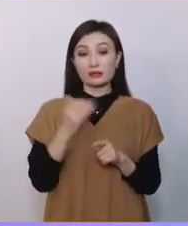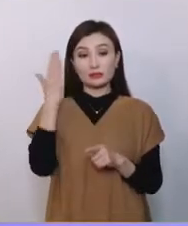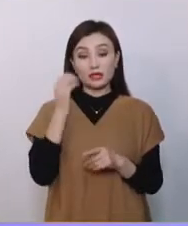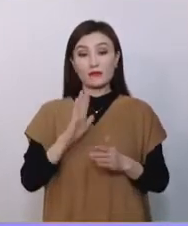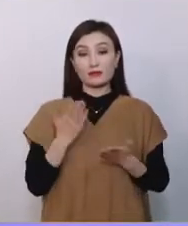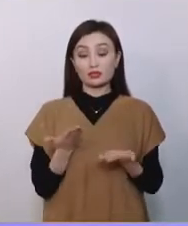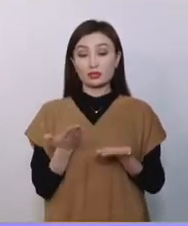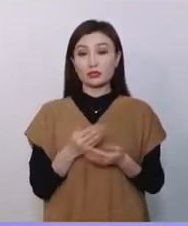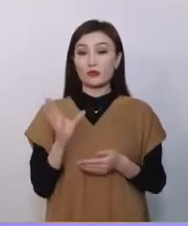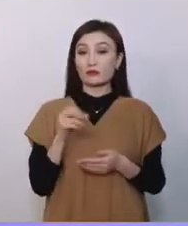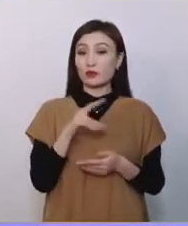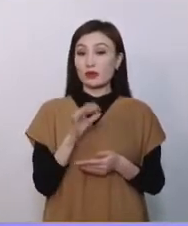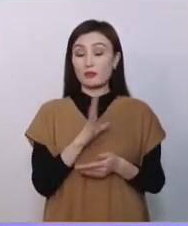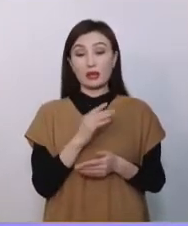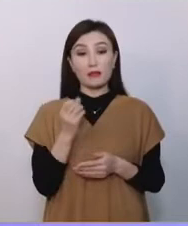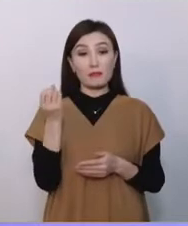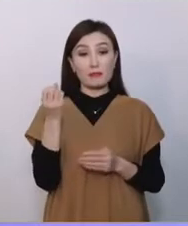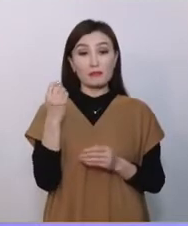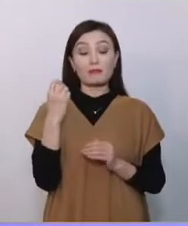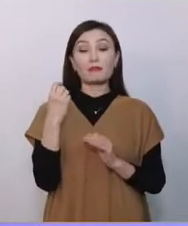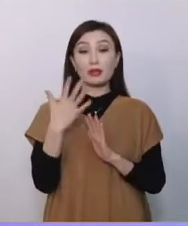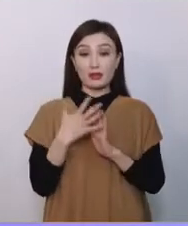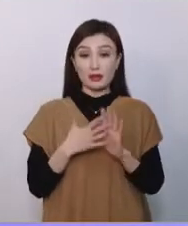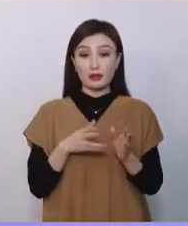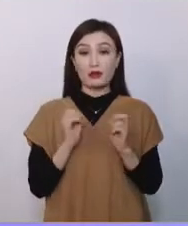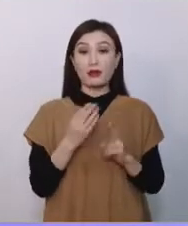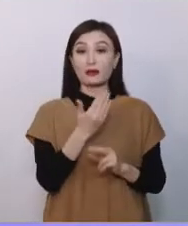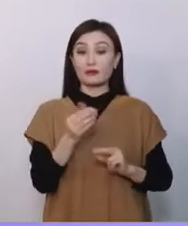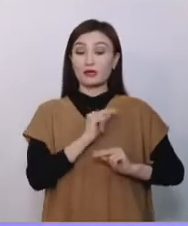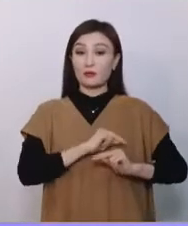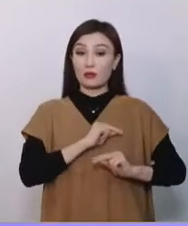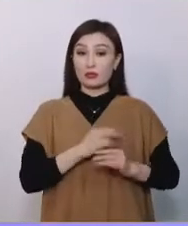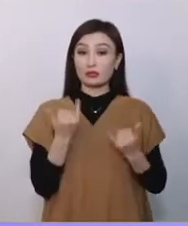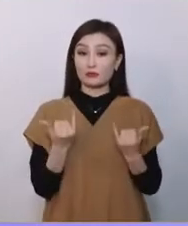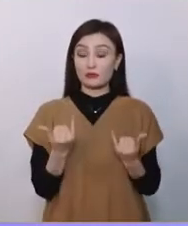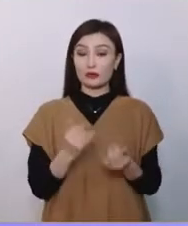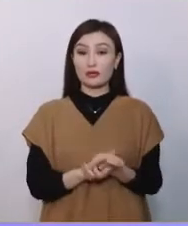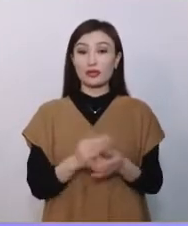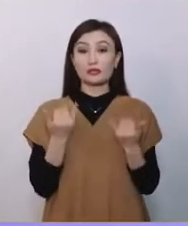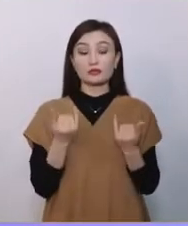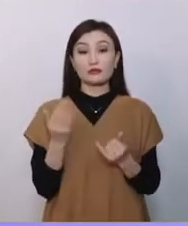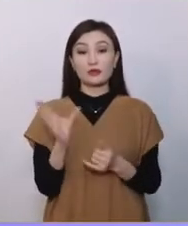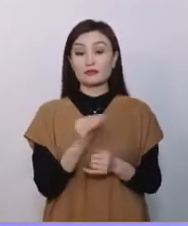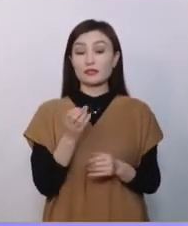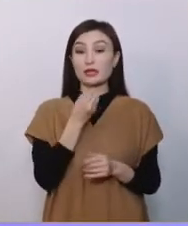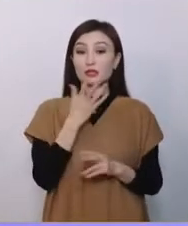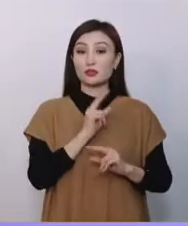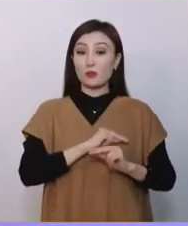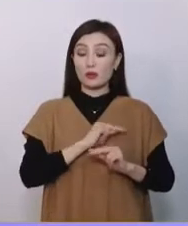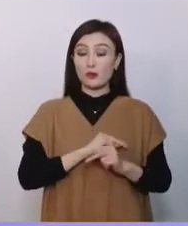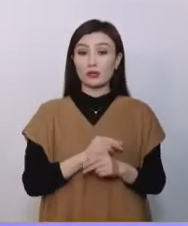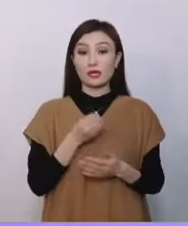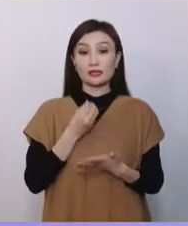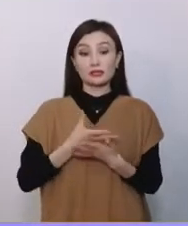все ли было вам понятно как мы сегодня работали сегодня вы все хорошо поработали